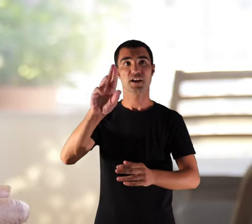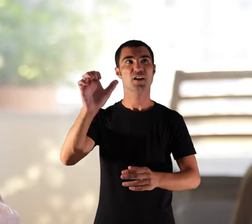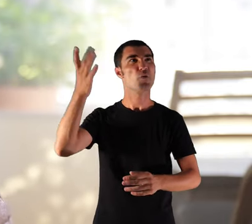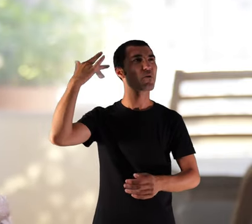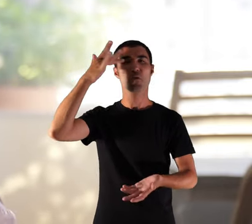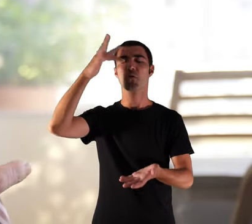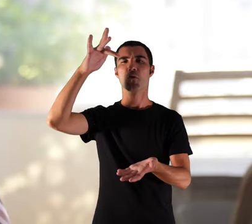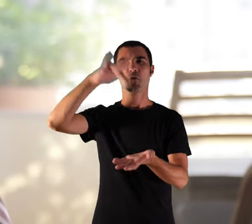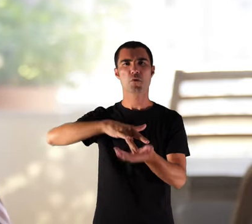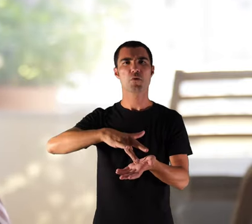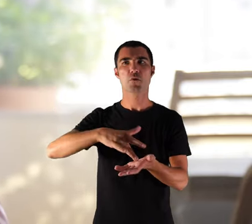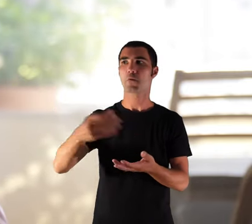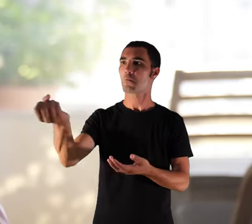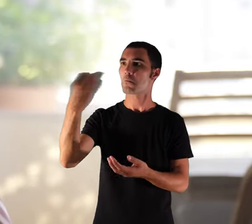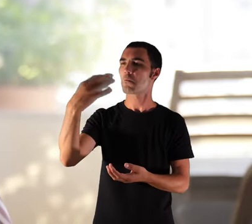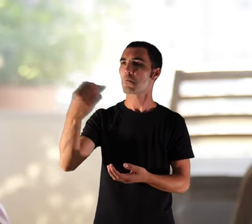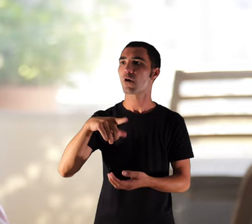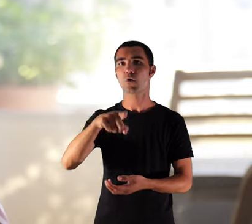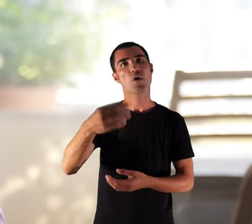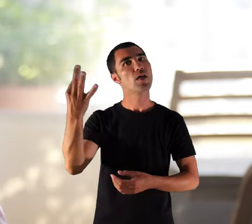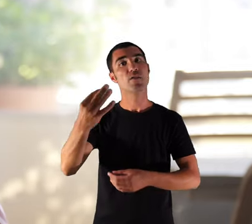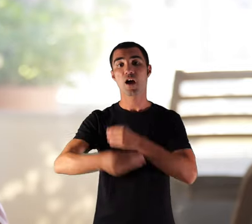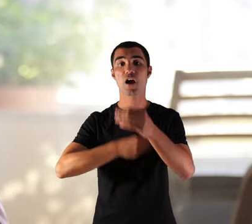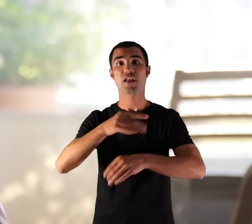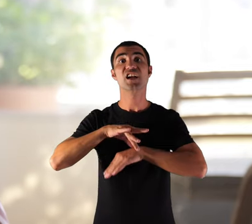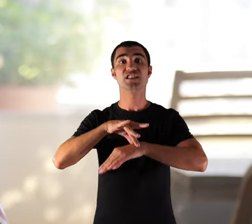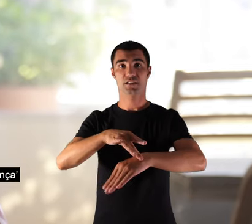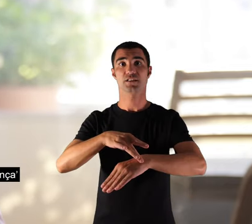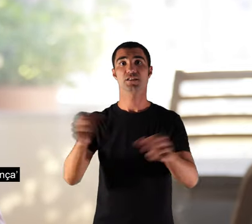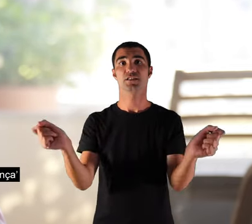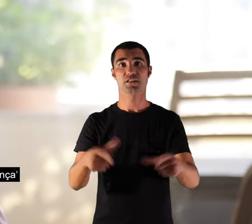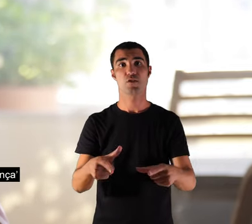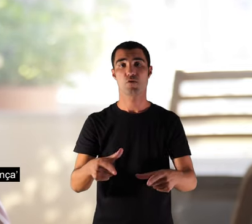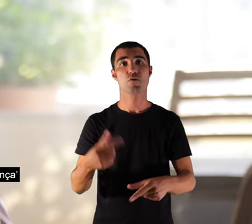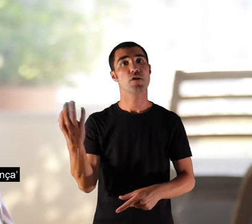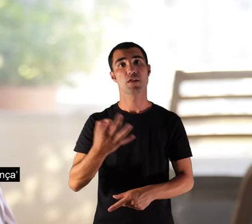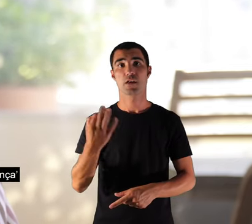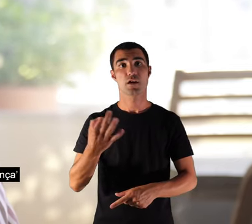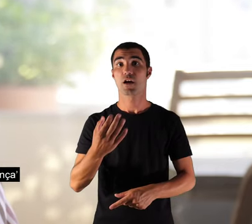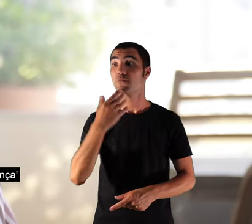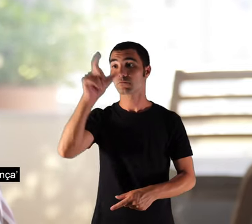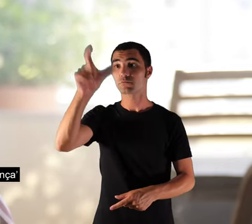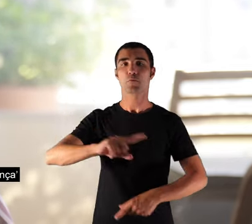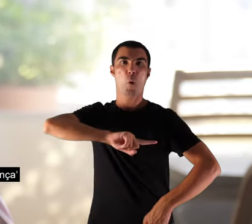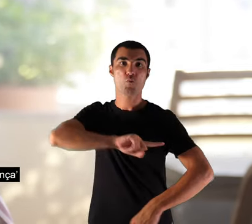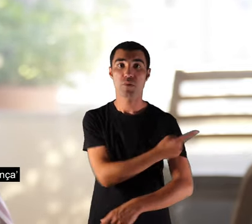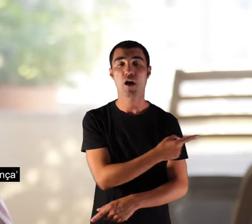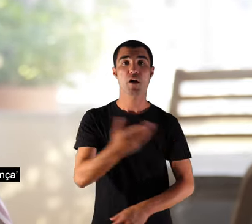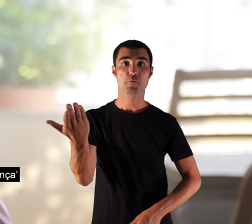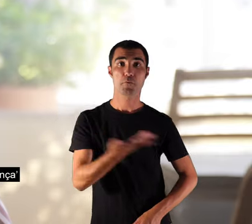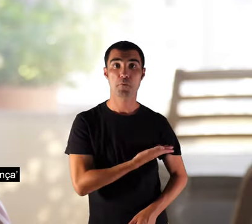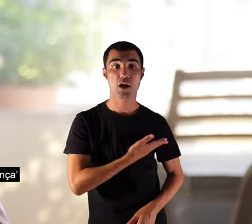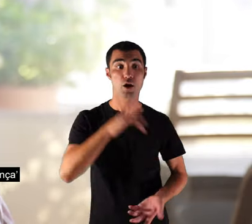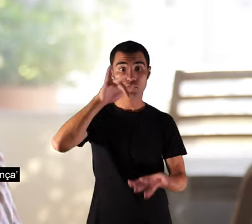any, se'n van venir a banda i tot l'hora de fer un seguro. Segur perquè, diu, si qualcú se fa mal, a dins